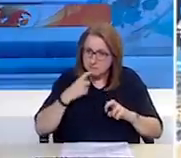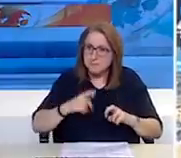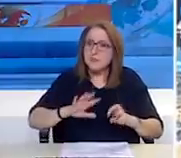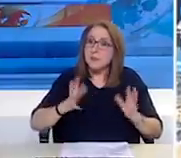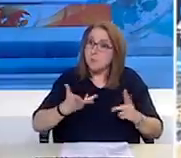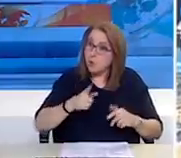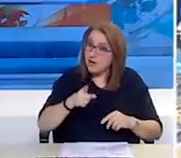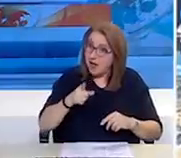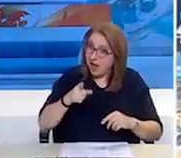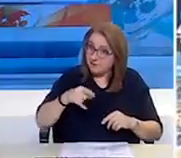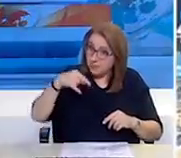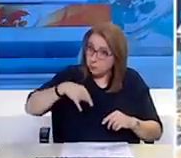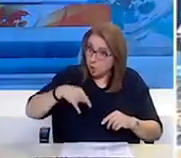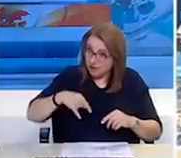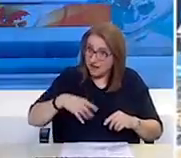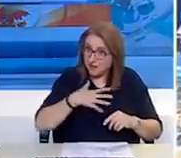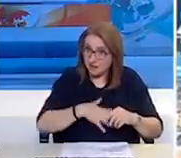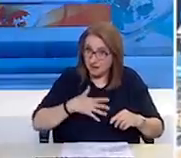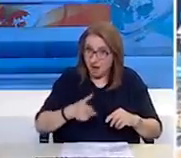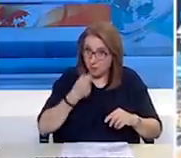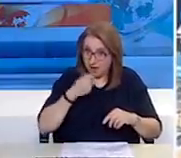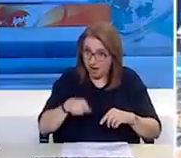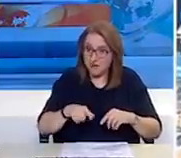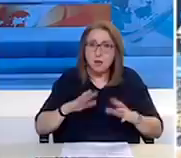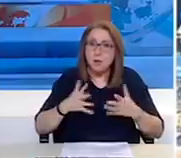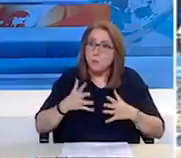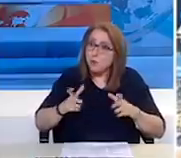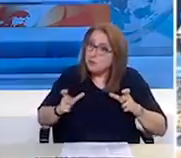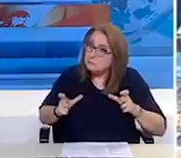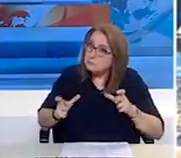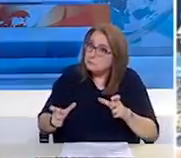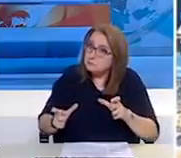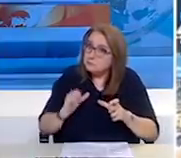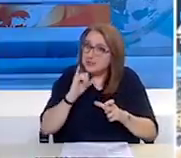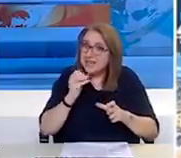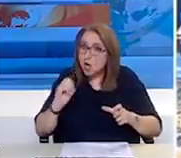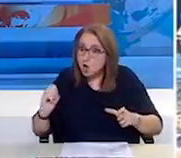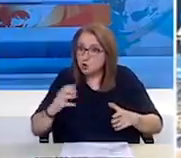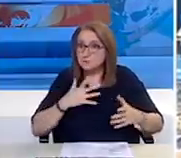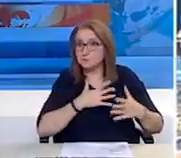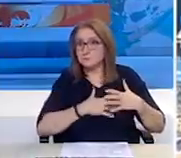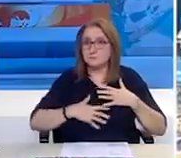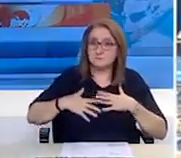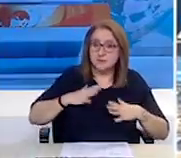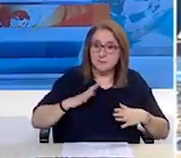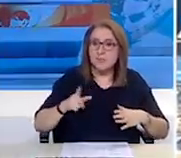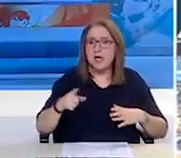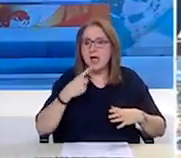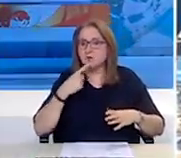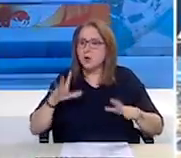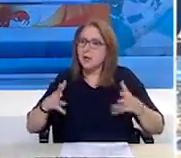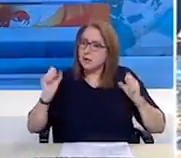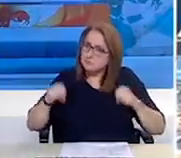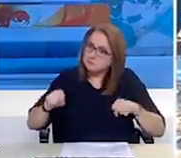την φλεγμονία από τον ιό, μια κατάσταση που οδηγούσε σε σοβαρή αναπνευστική ανεπάρκεια, κάτι που λέγανε οι επιστήμονες ότι είναι σίγουρα